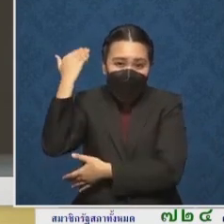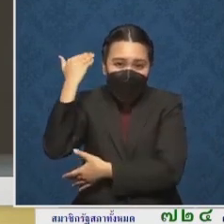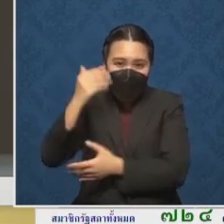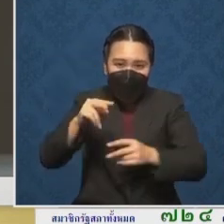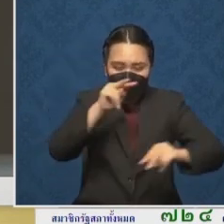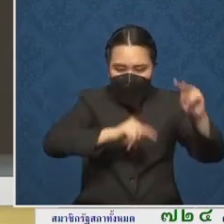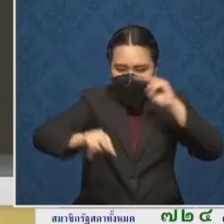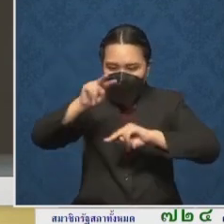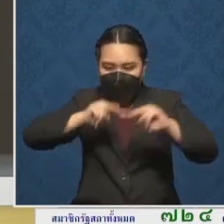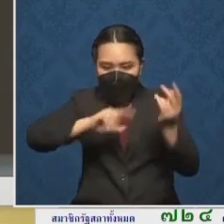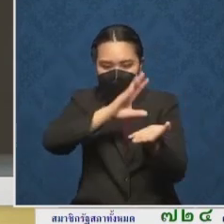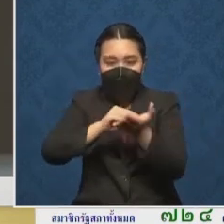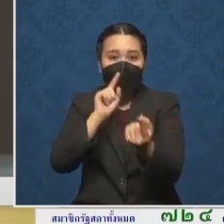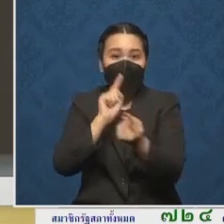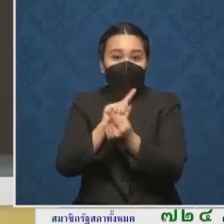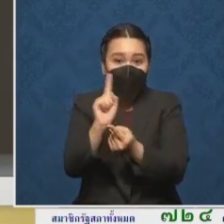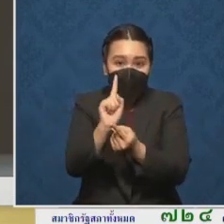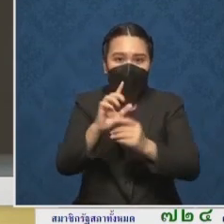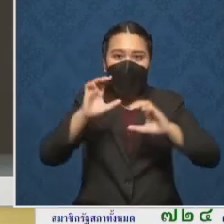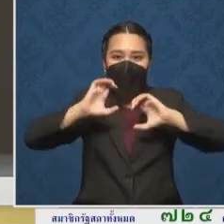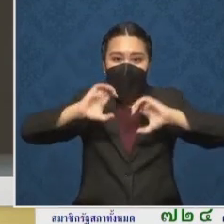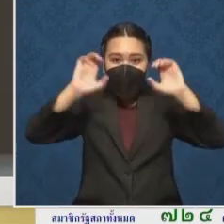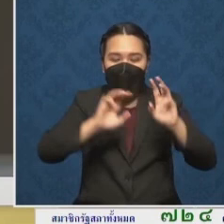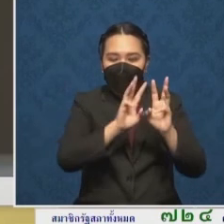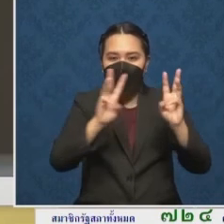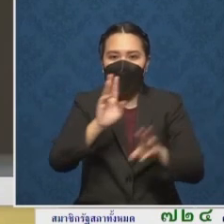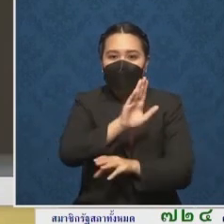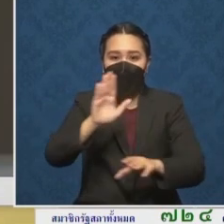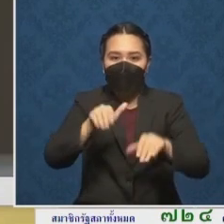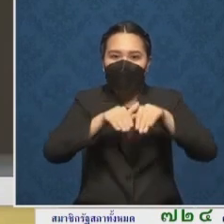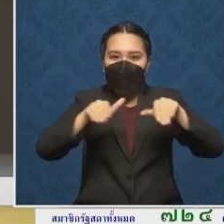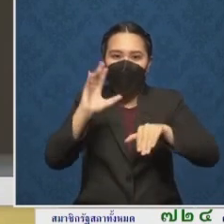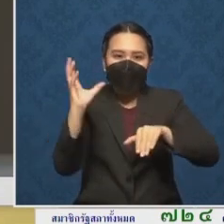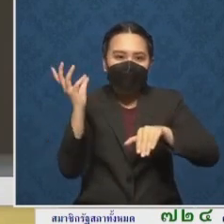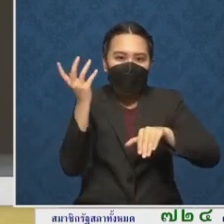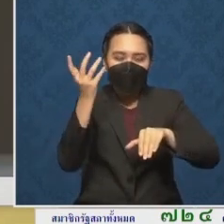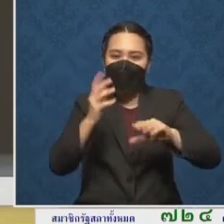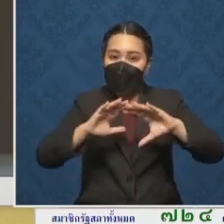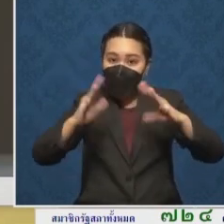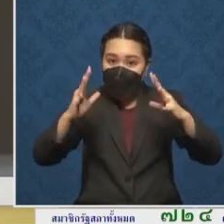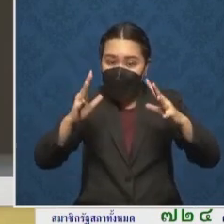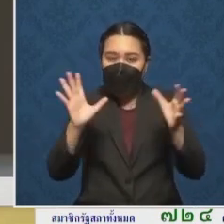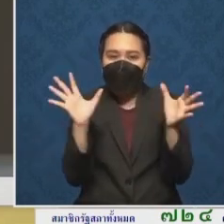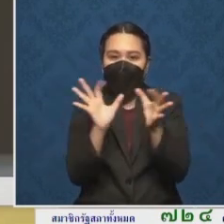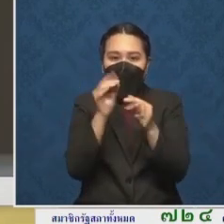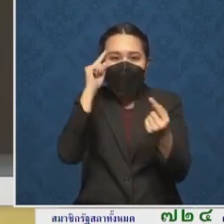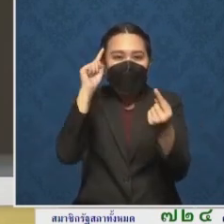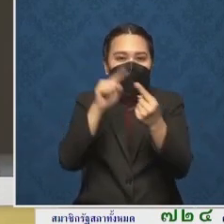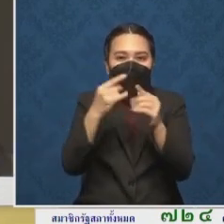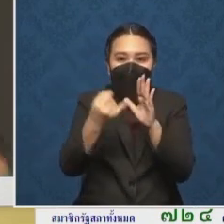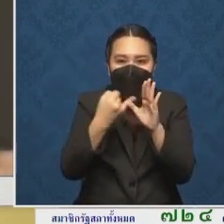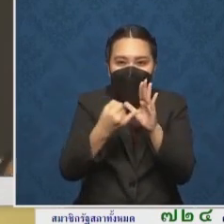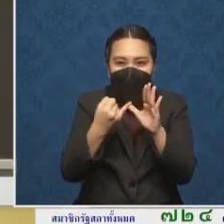มานี้พบว่าเว็บไซต์ของรัฐบาลนั้นไม่เป็นไปตามมาตรฐานสากลว่าด้วยการเข้าถึงได้โดยสะดว